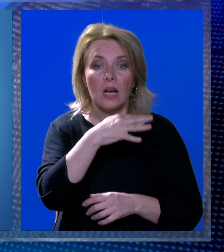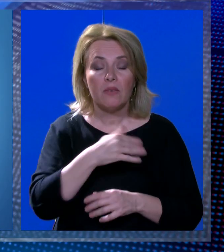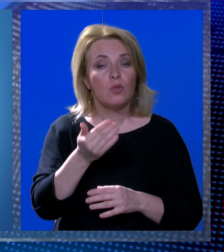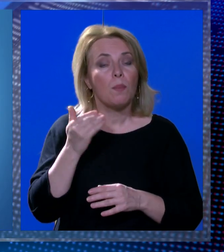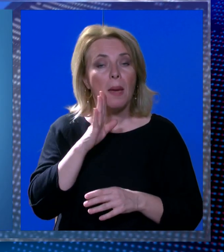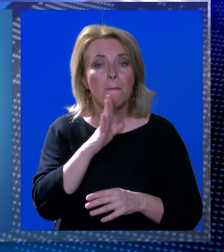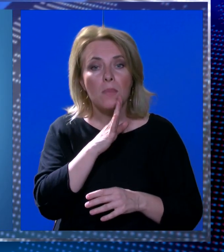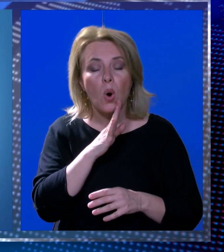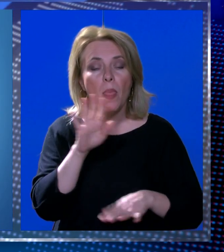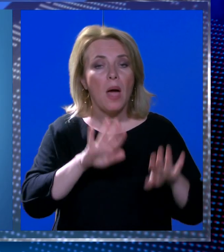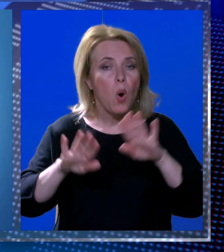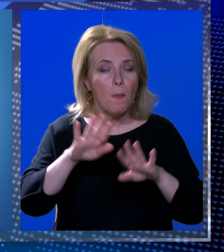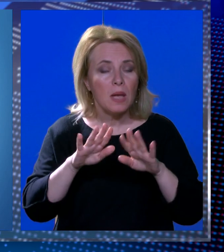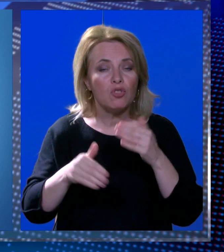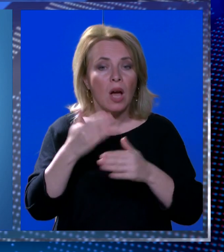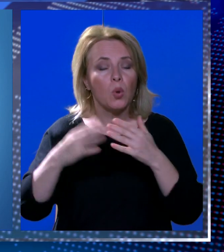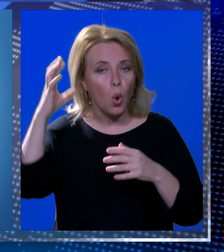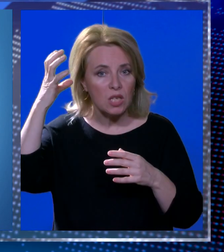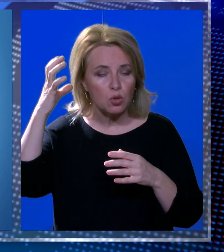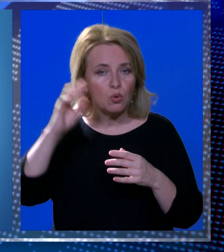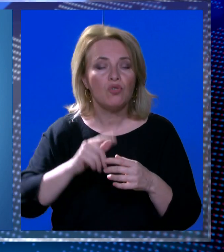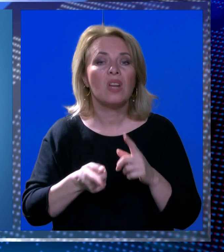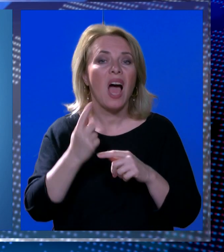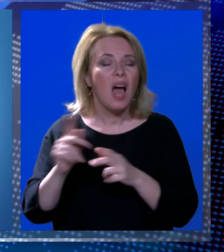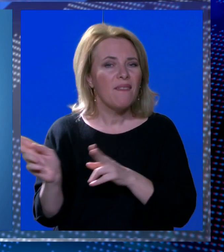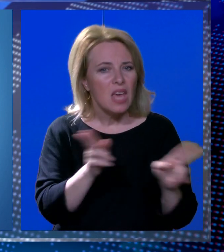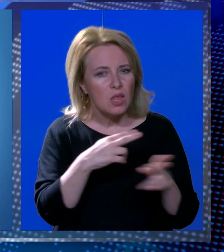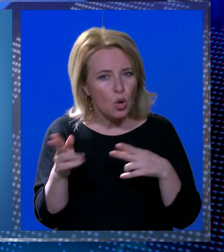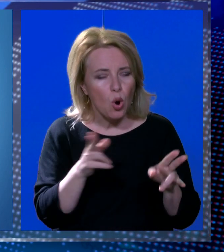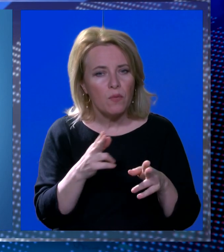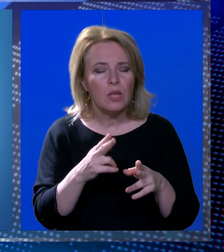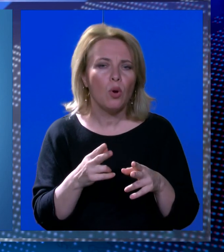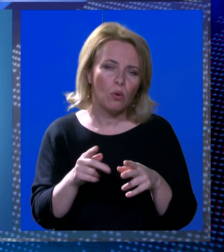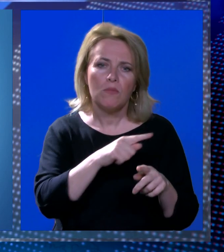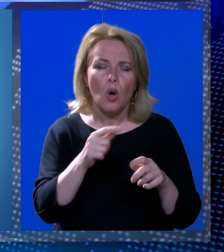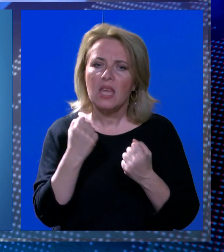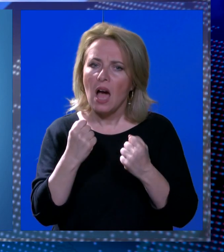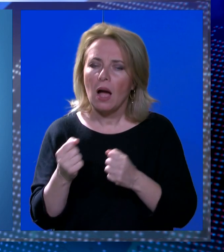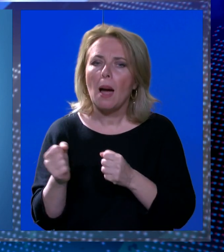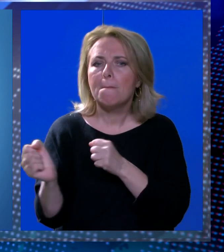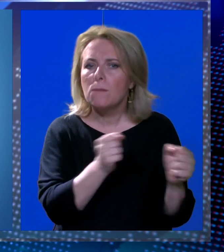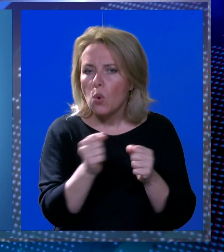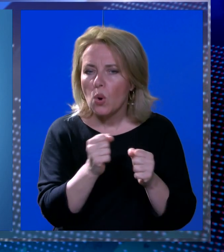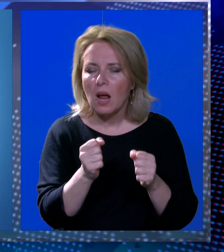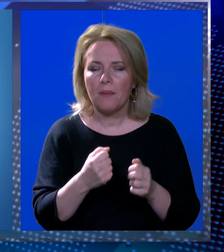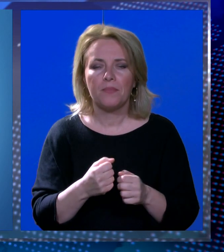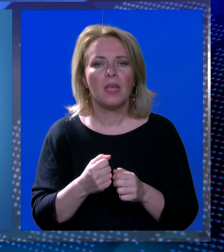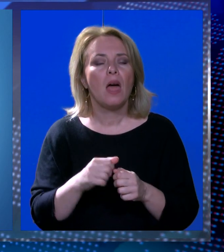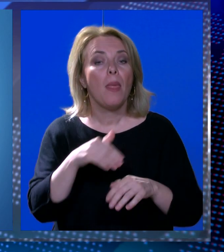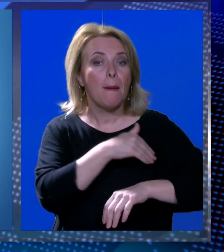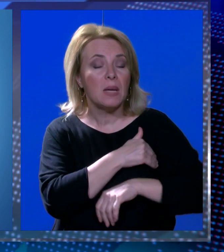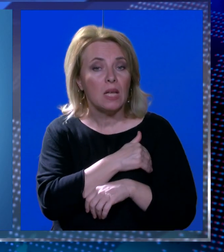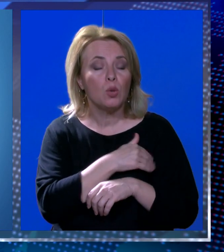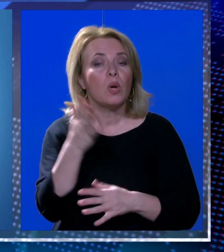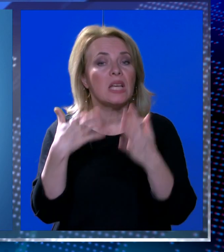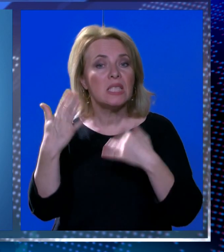Na jugu Hrvatske prije podne ponešto oblaka, zatim pretežno sunčano, ali i razmjerno vjetrovito uz umjerenu jaku buru, lokalno s olujnim